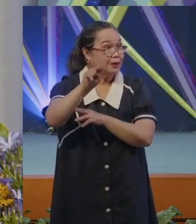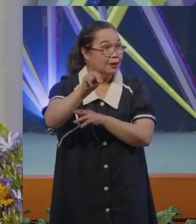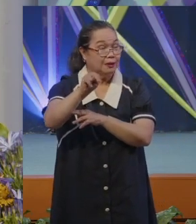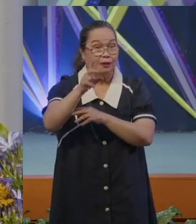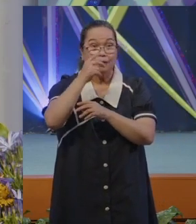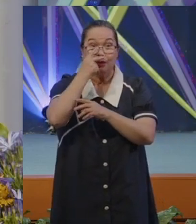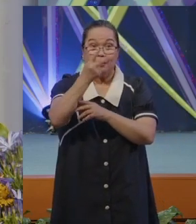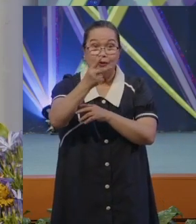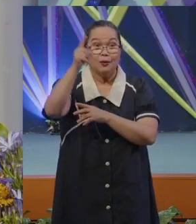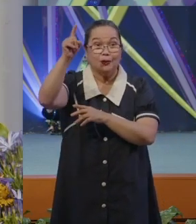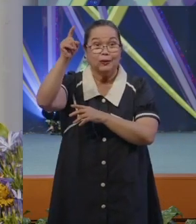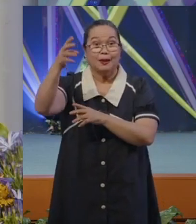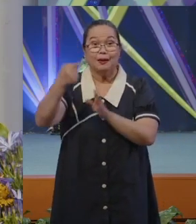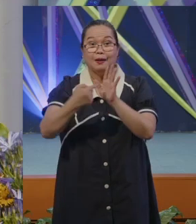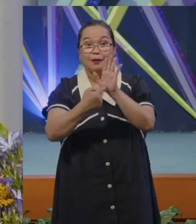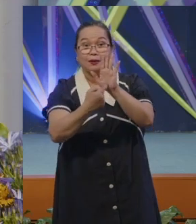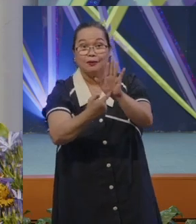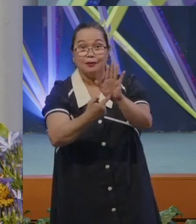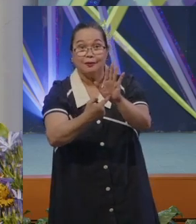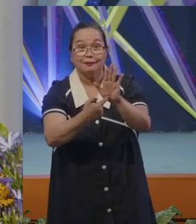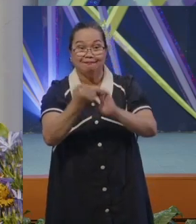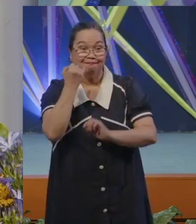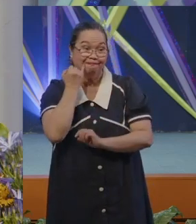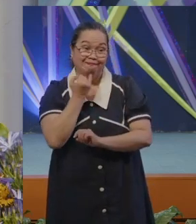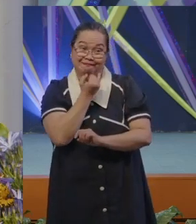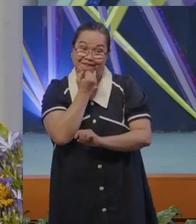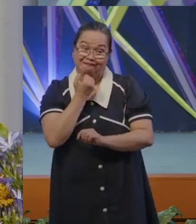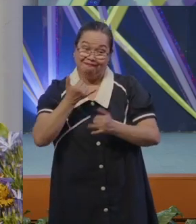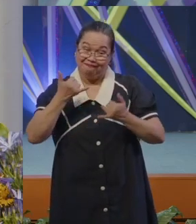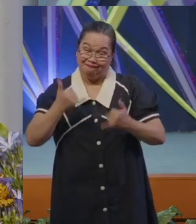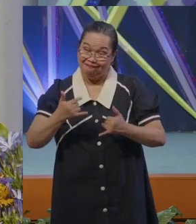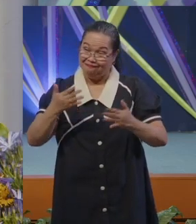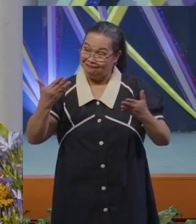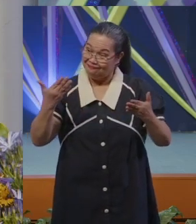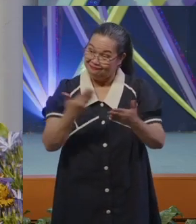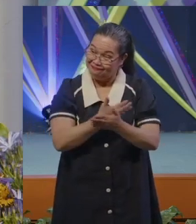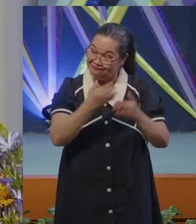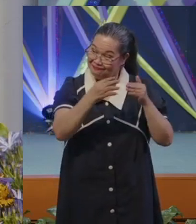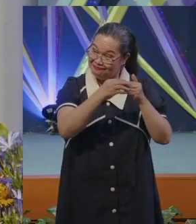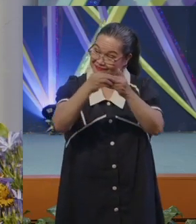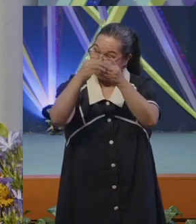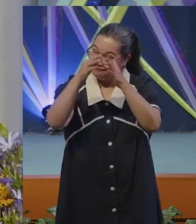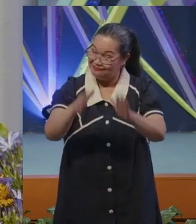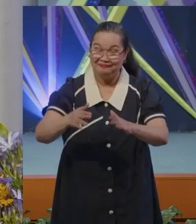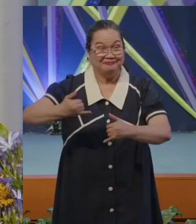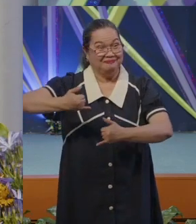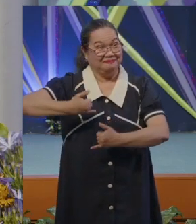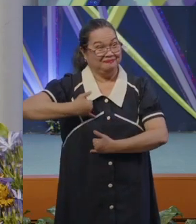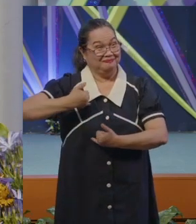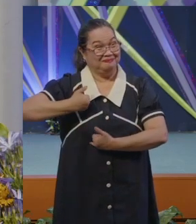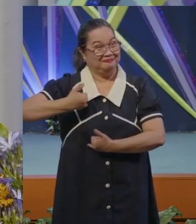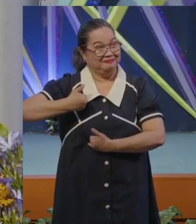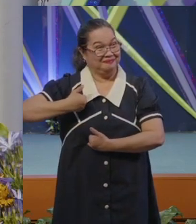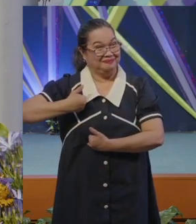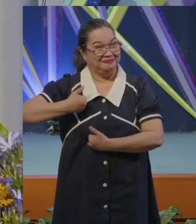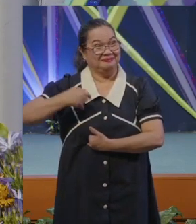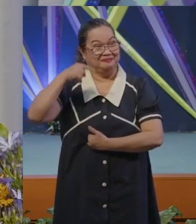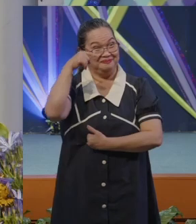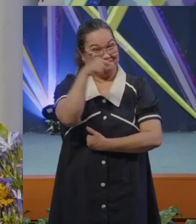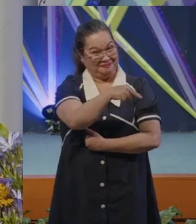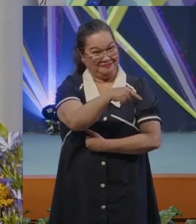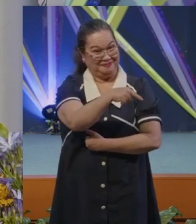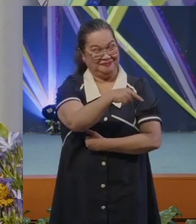ipinapakita ng Panginoon, Israel, ito na ang pumalit kay Moses. Nasa kanya na